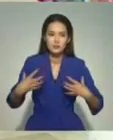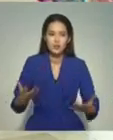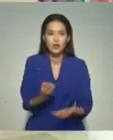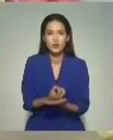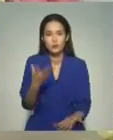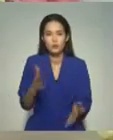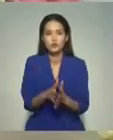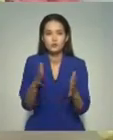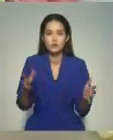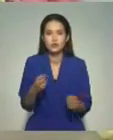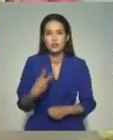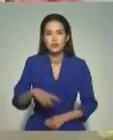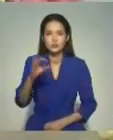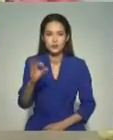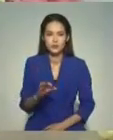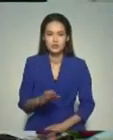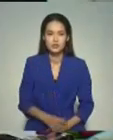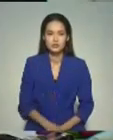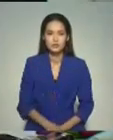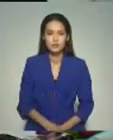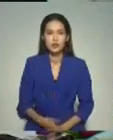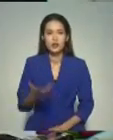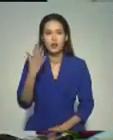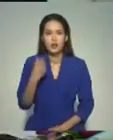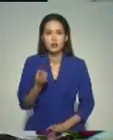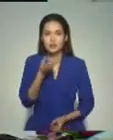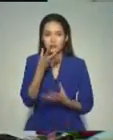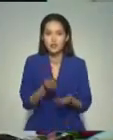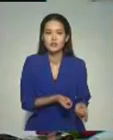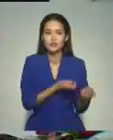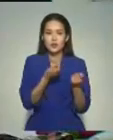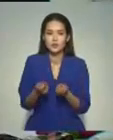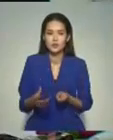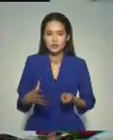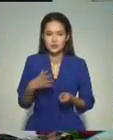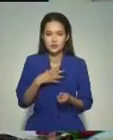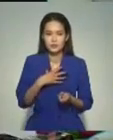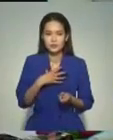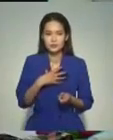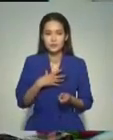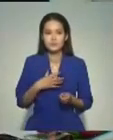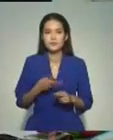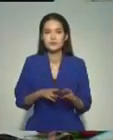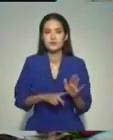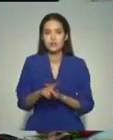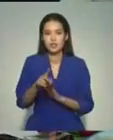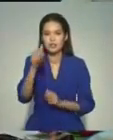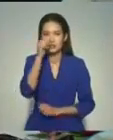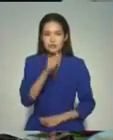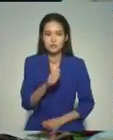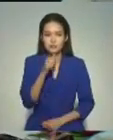подорожали более чем на 20 процентов Как только приходит к нам цветок в этом году он пришел в начале месяца